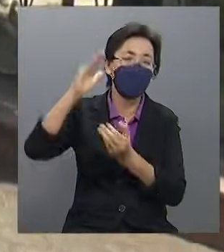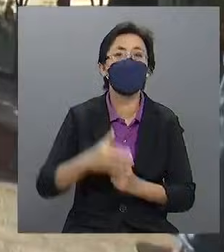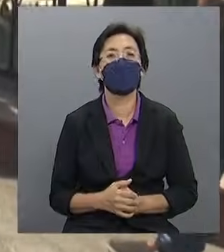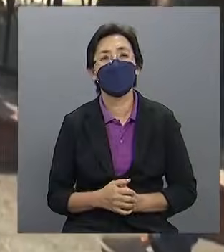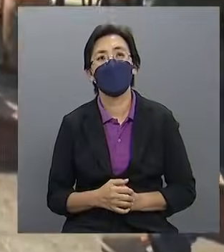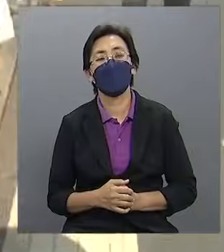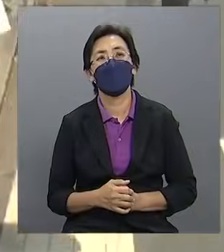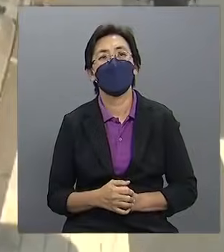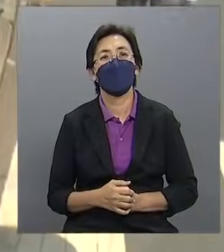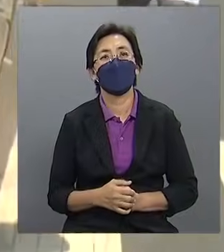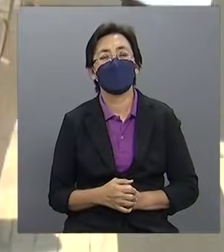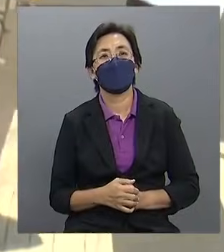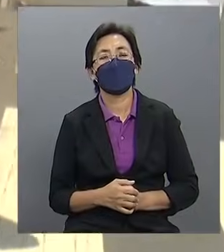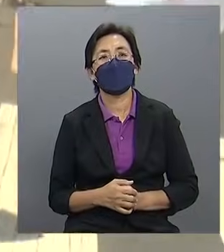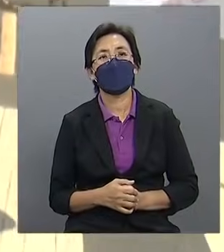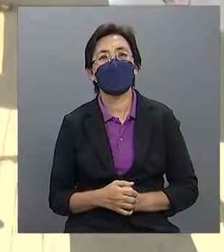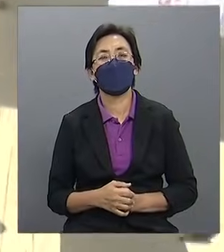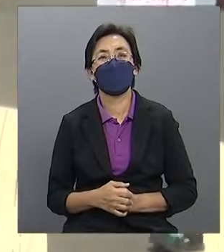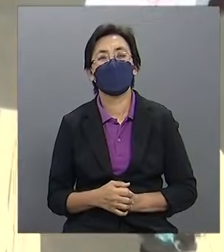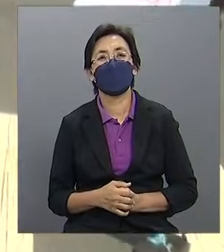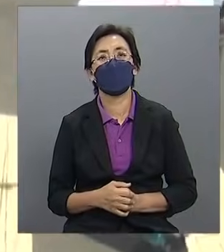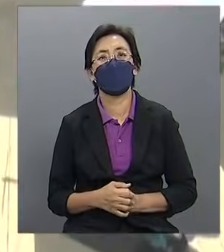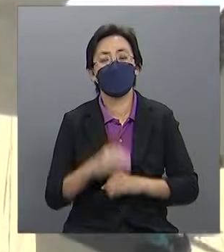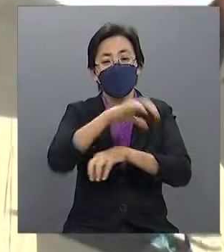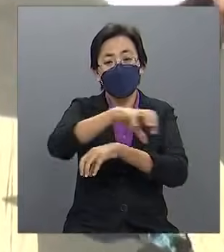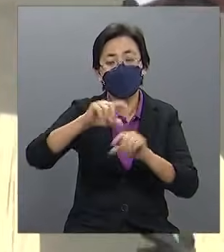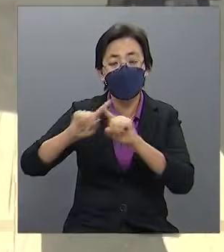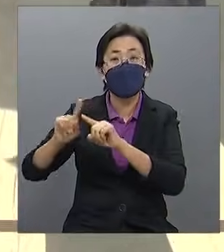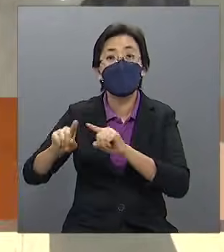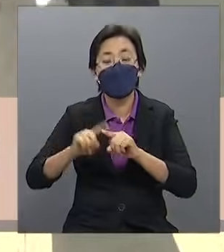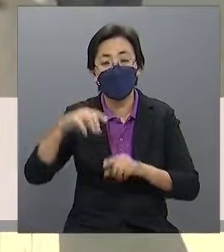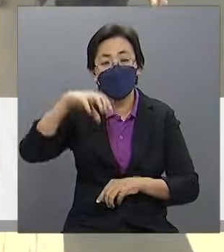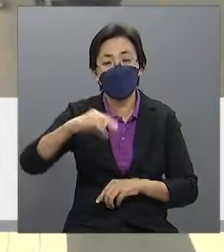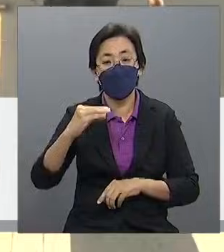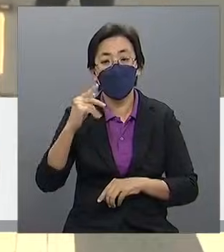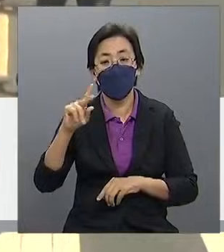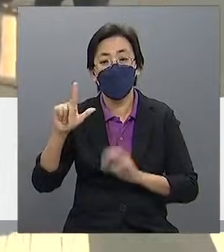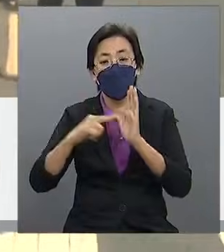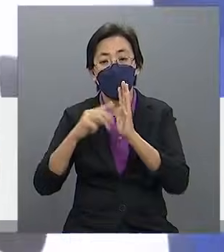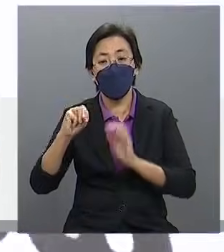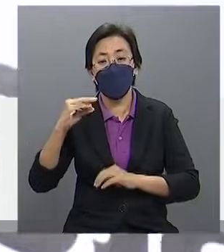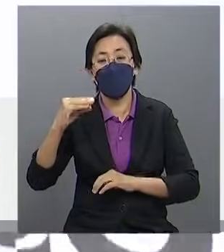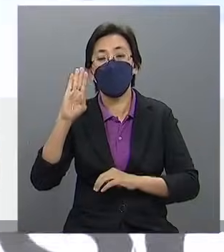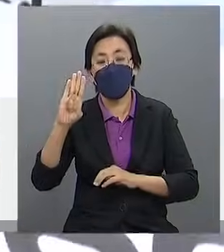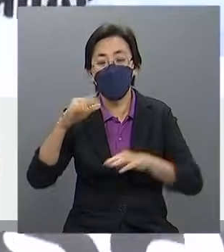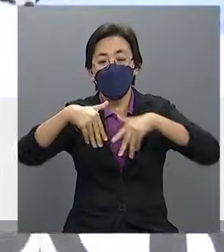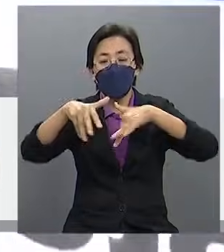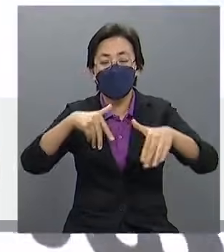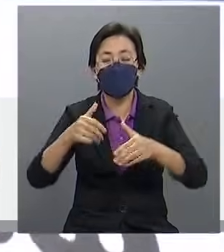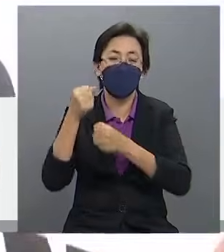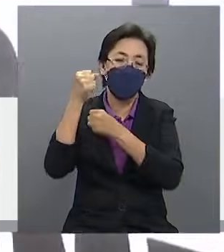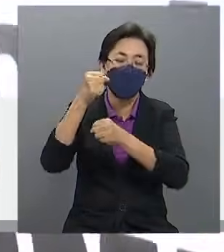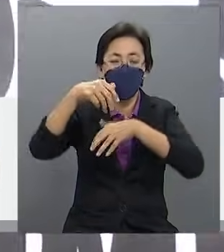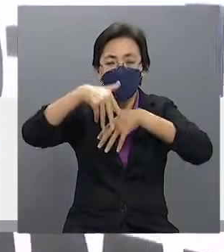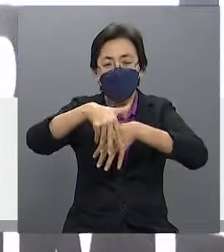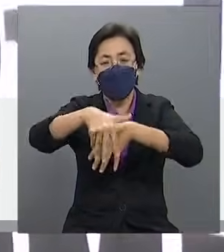ภาพการประท้วงริมถนนในเมืองต่างๆรวมทั้งในกรุงโคลัมโบกลายเป็นภาพที่คุ้นตาของใครหลายๆคนในศรีลังกาช่วงนี้นะคะ